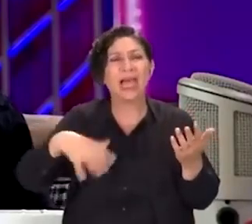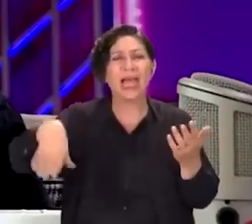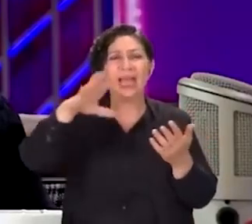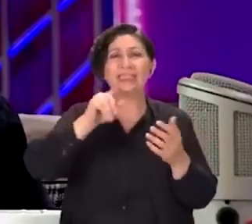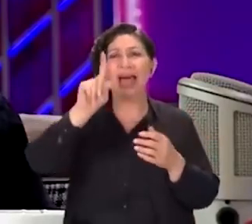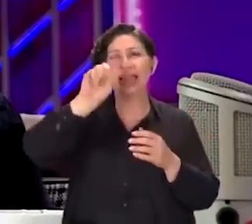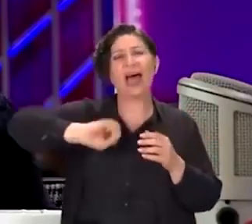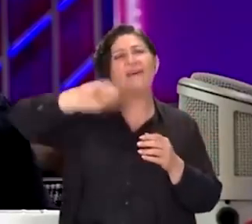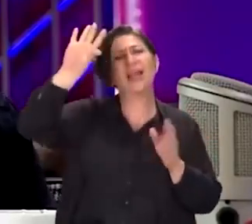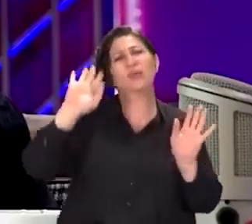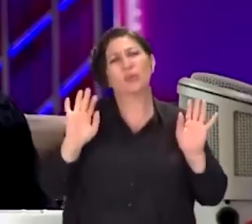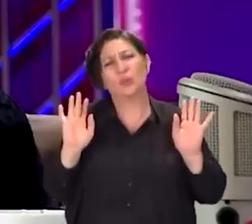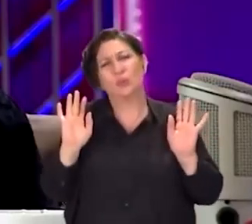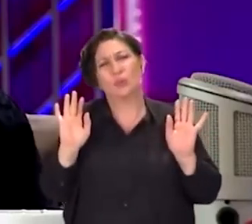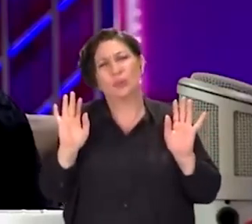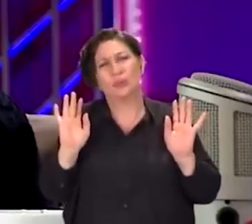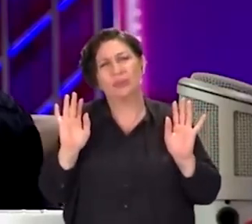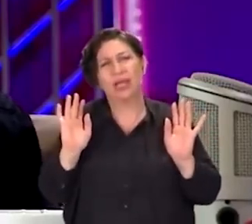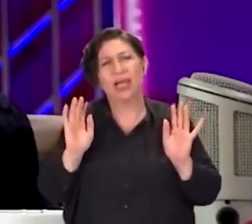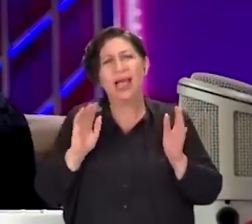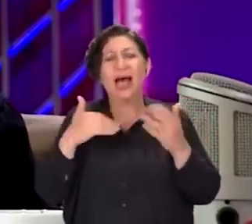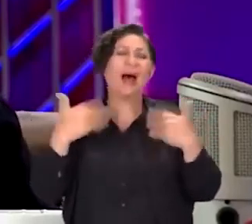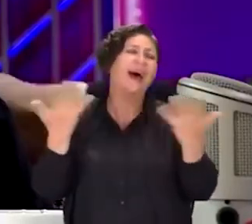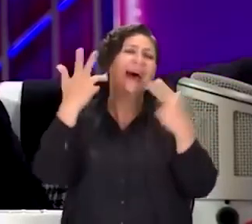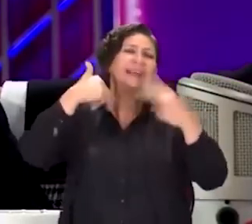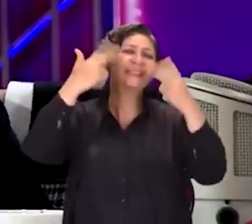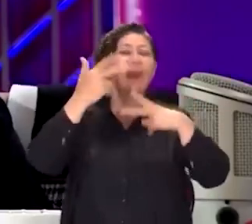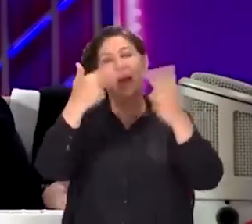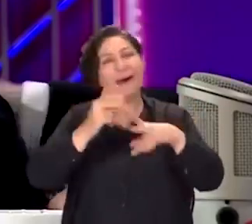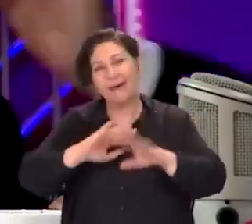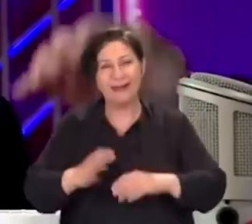Herkese Allah'a havale ediyorum. Ay, ağlayacağım ya.